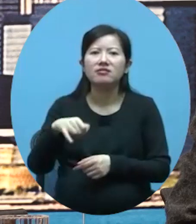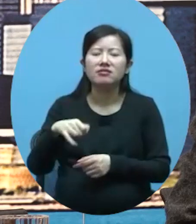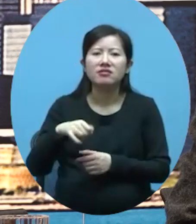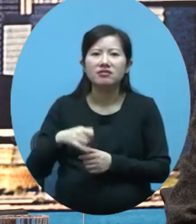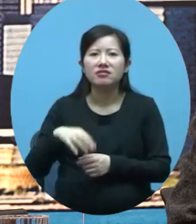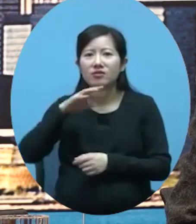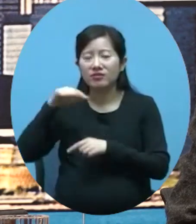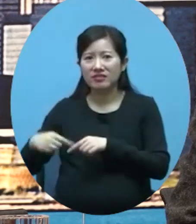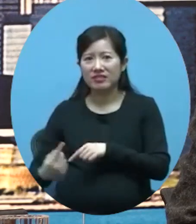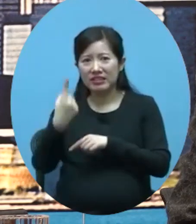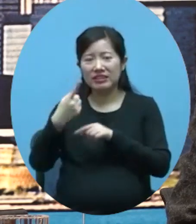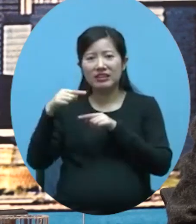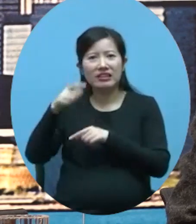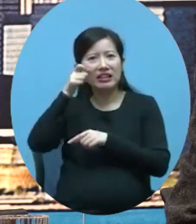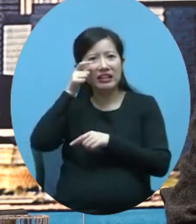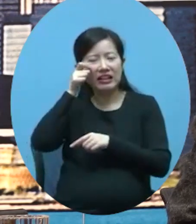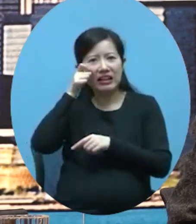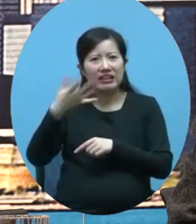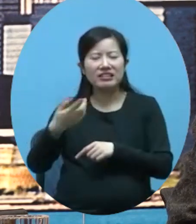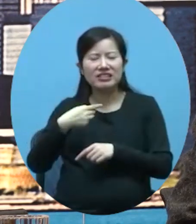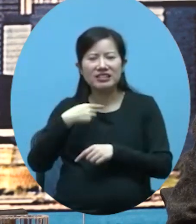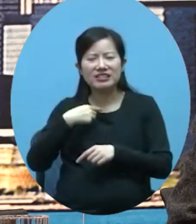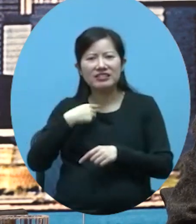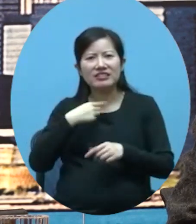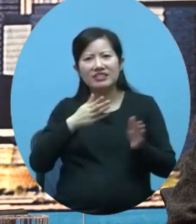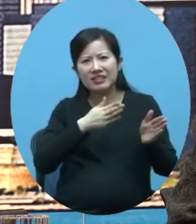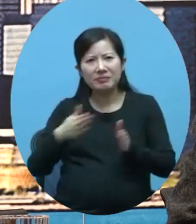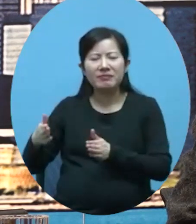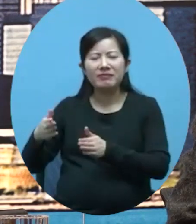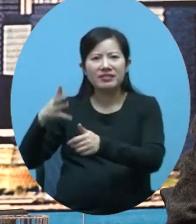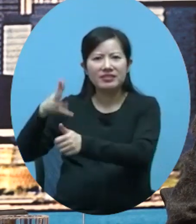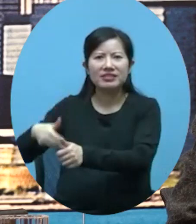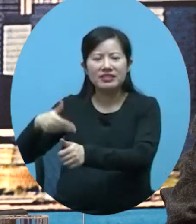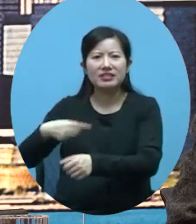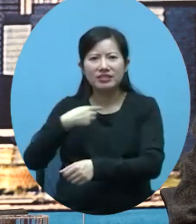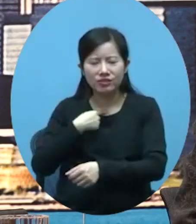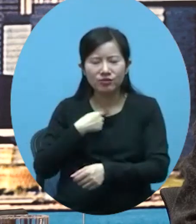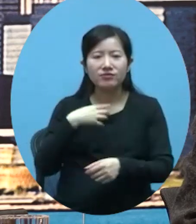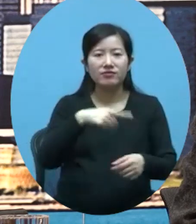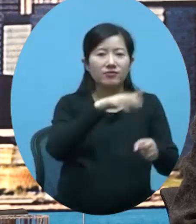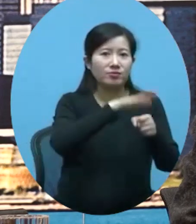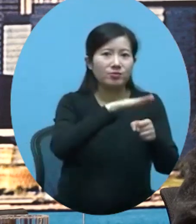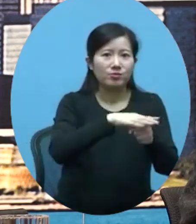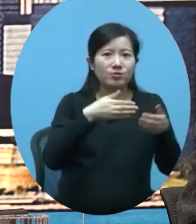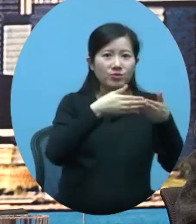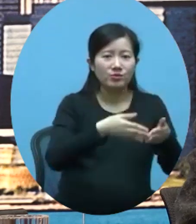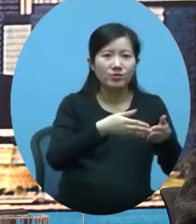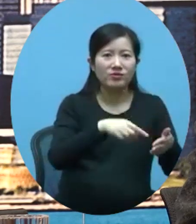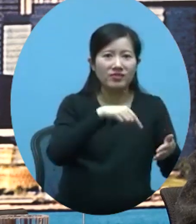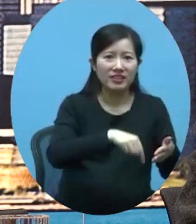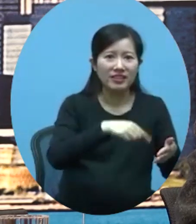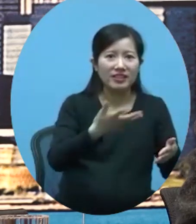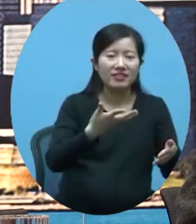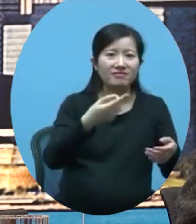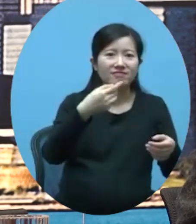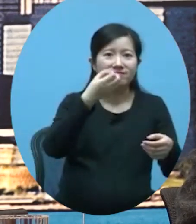特別的個案是需要更進和了解更多一些的那就是鑽石公主號究竟在這一分鐘還有多少新的個案有多少